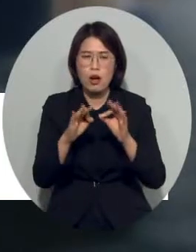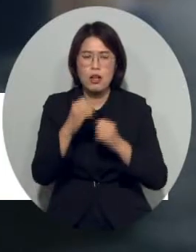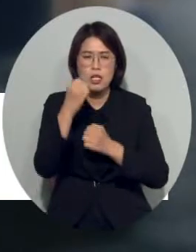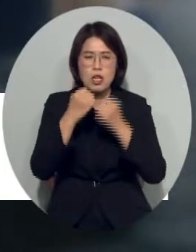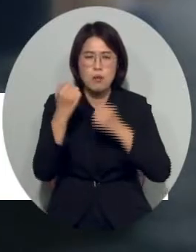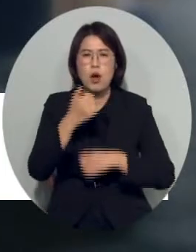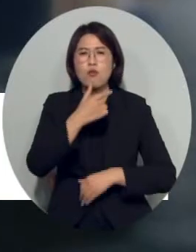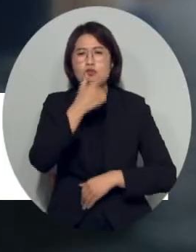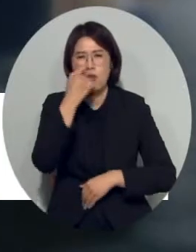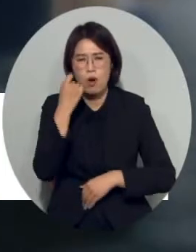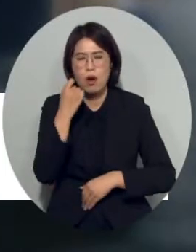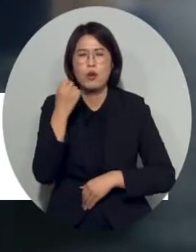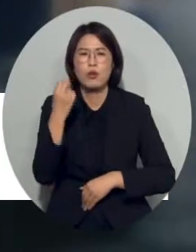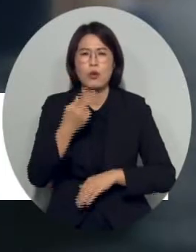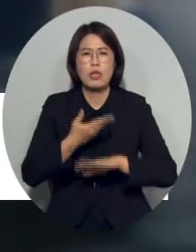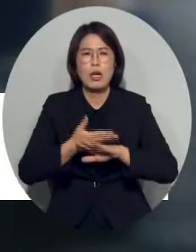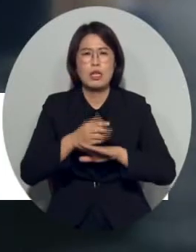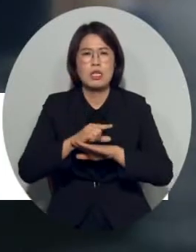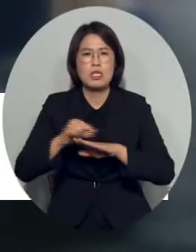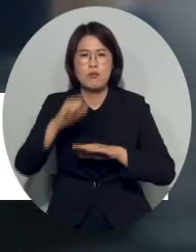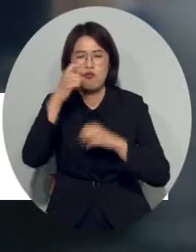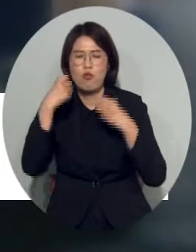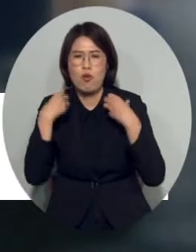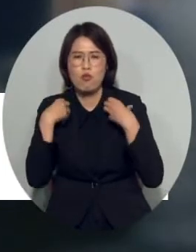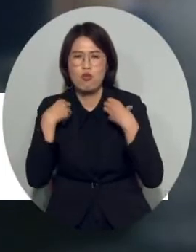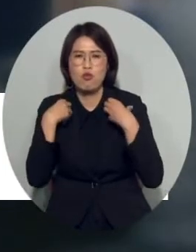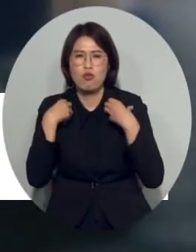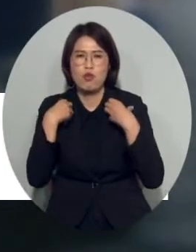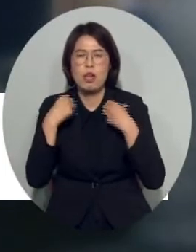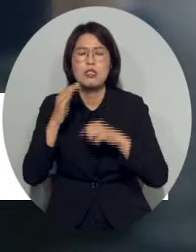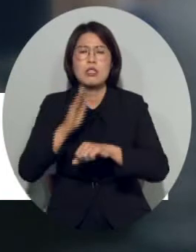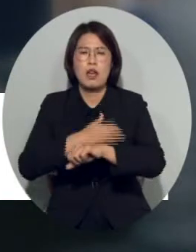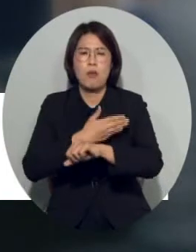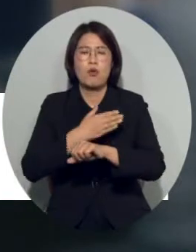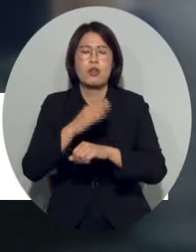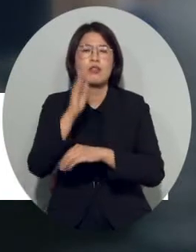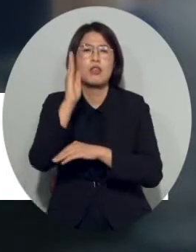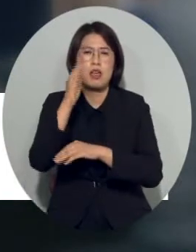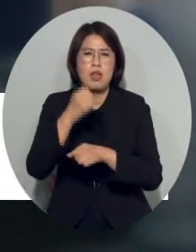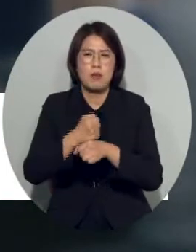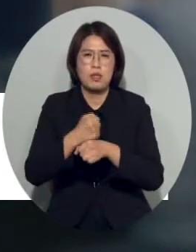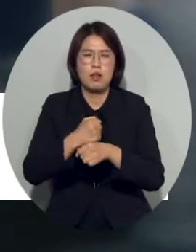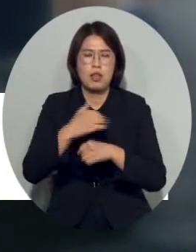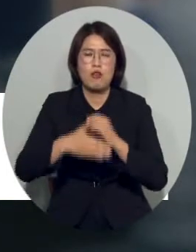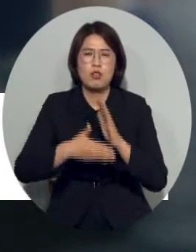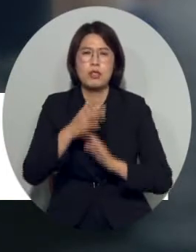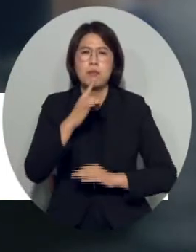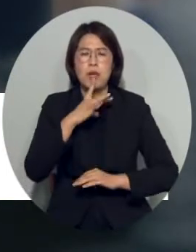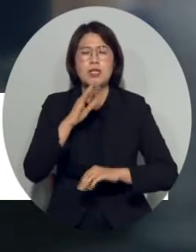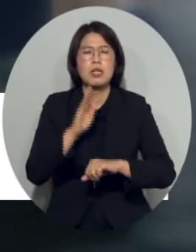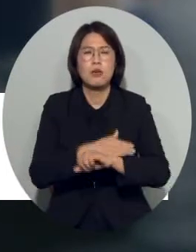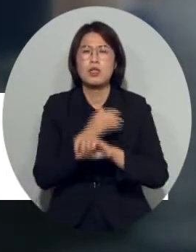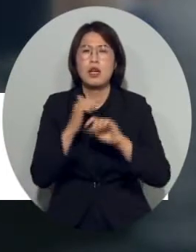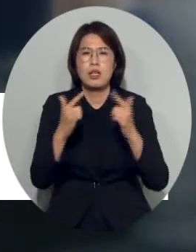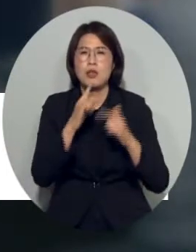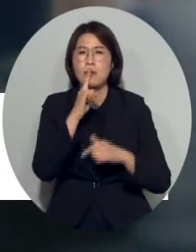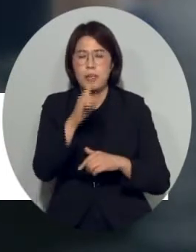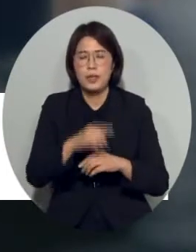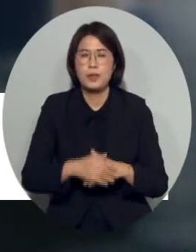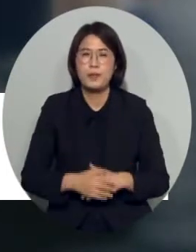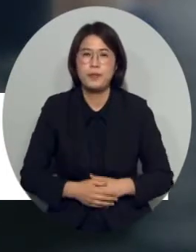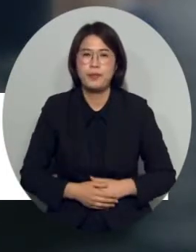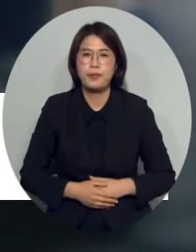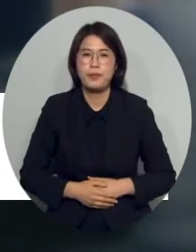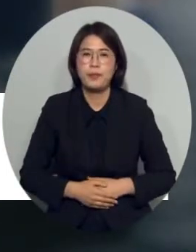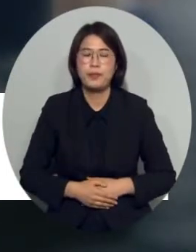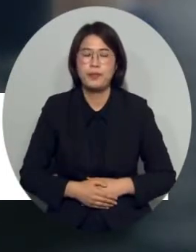설명도 부족했지만 다른 지자체의 부실 사례를 거론하면서 잘못한 건 대구시만이 아니라고 밝혔습니다.